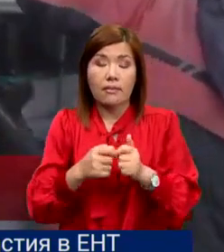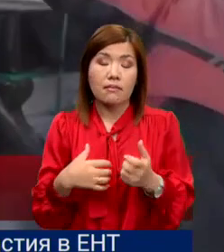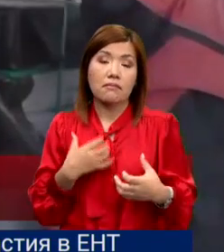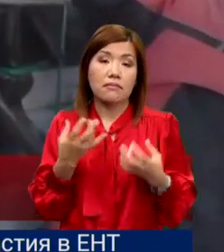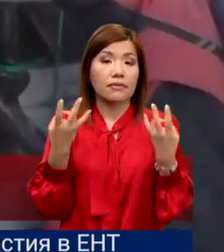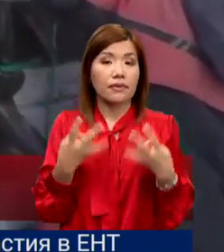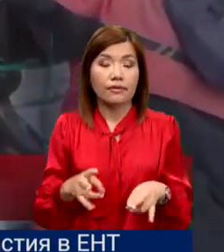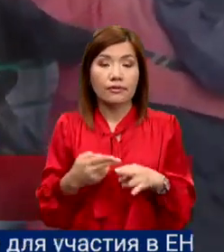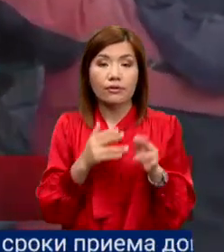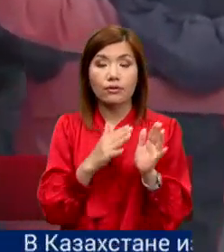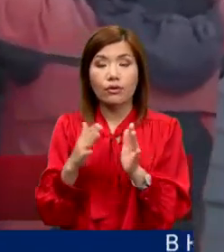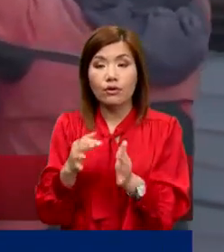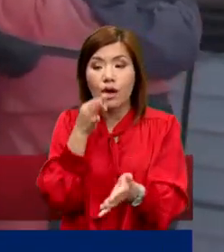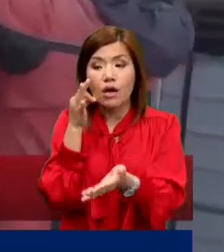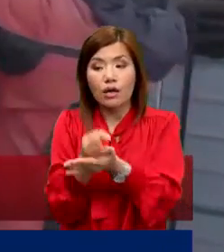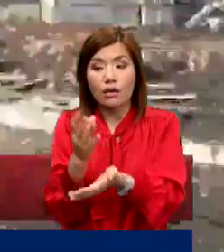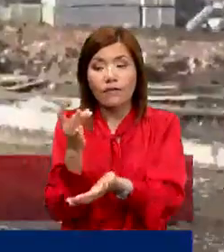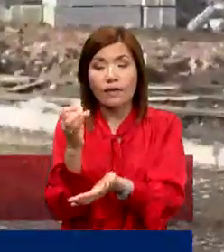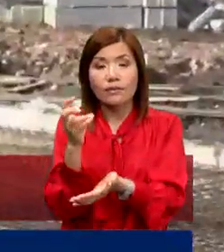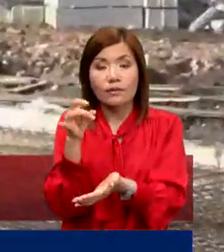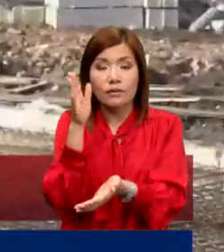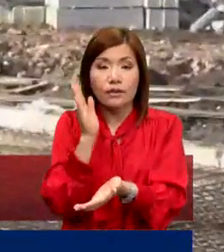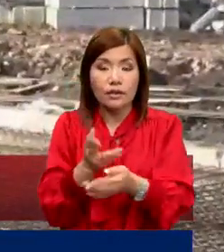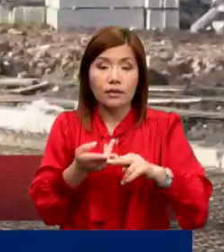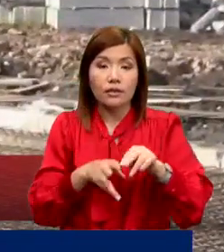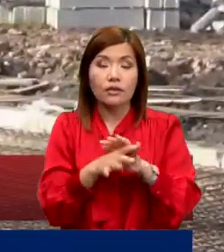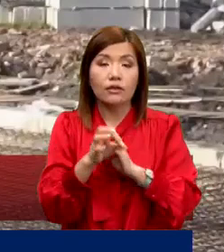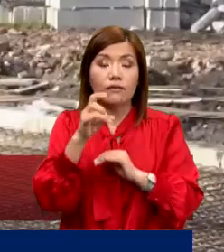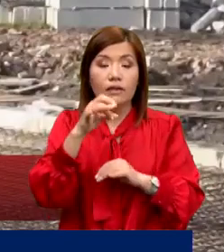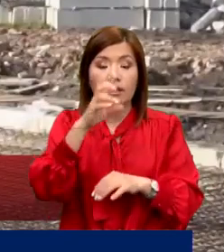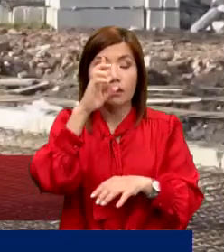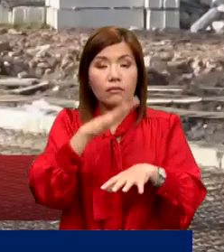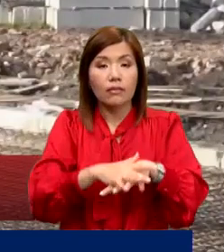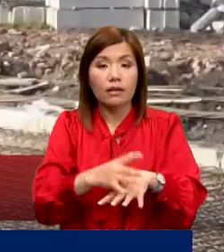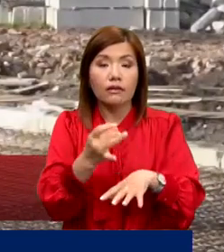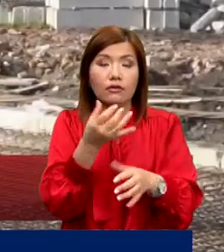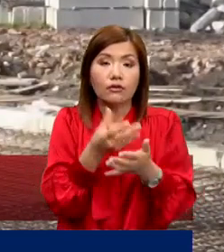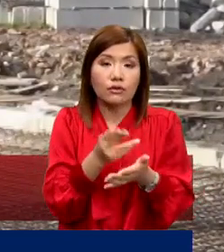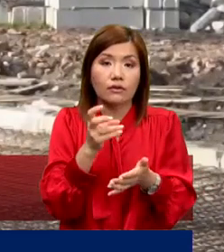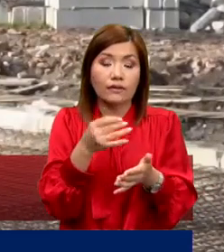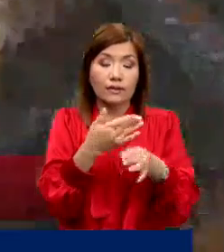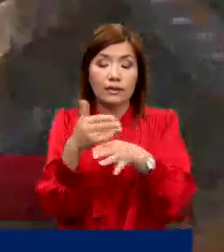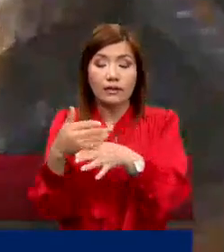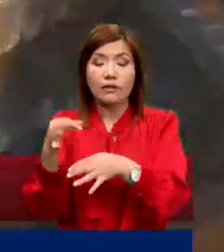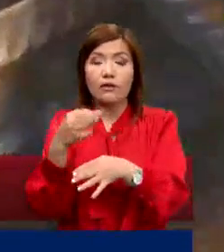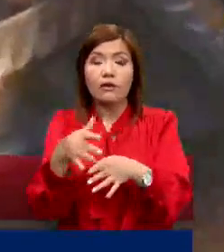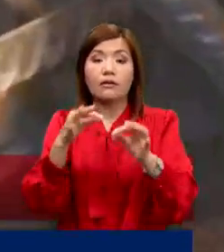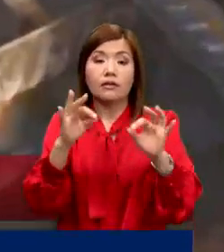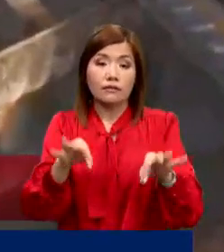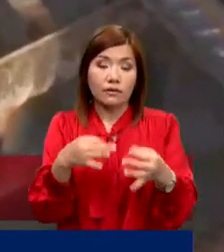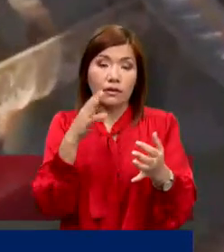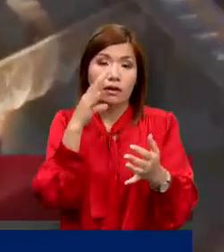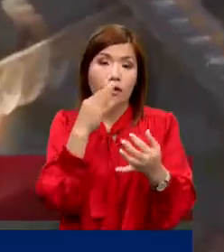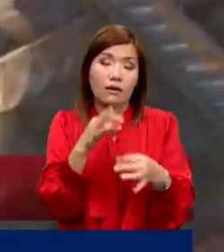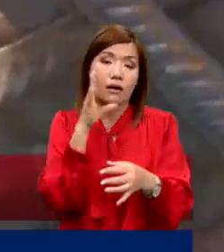жөн. Оны тұрақтандыруға жауапты ведомстволар бар. Егер Ұлттық банк тұрғын үй нарығындағы үлесін азайтса, ипотека қолжетімсіз болады.